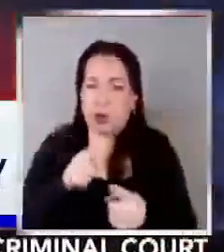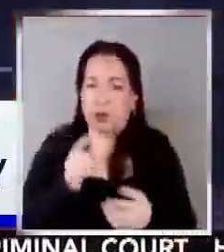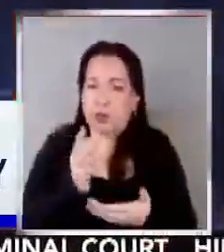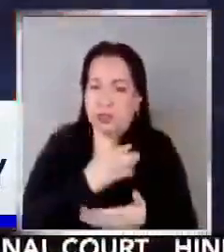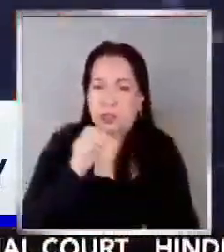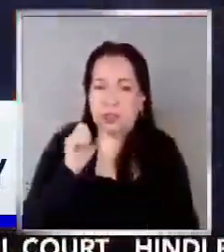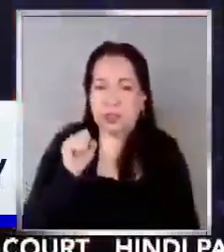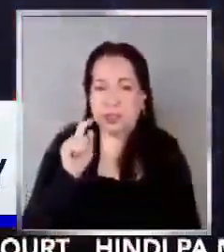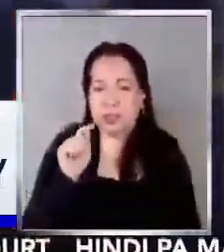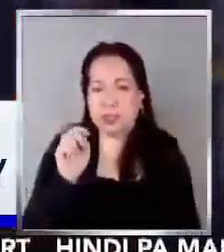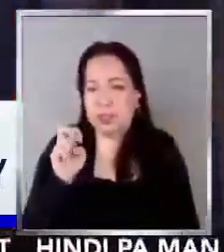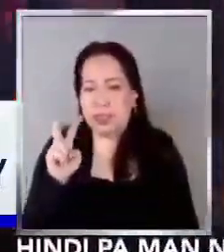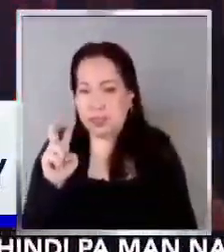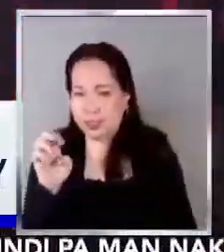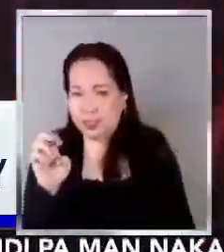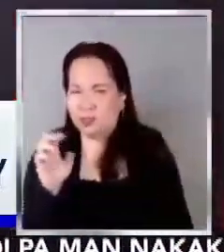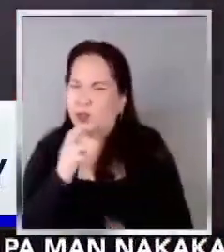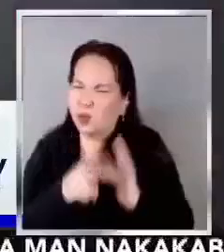Miguel Tan Felix.